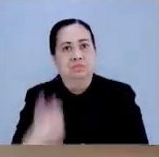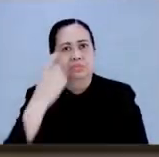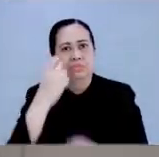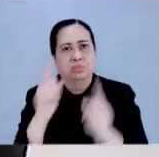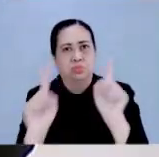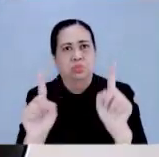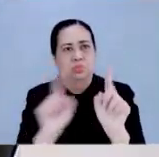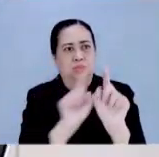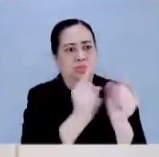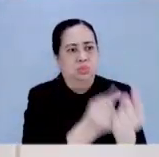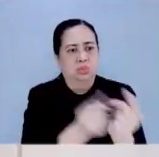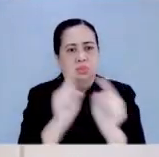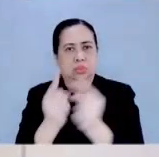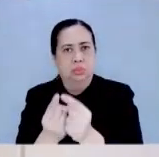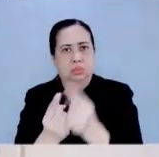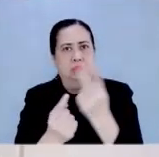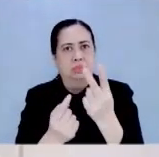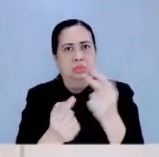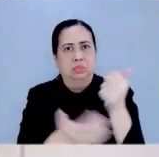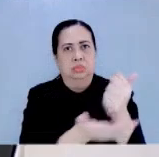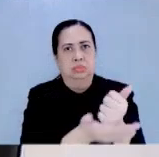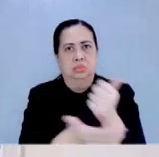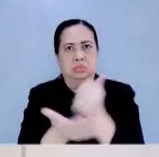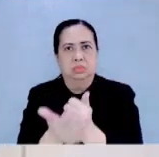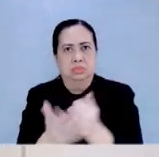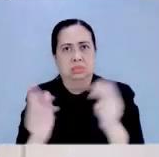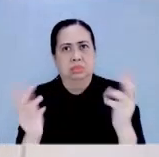partido, dalawa ang naka-authorized signatory,